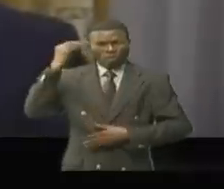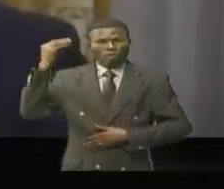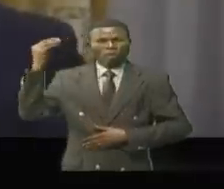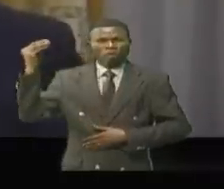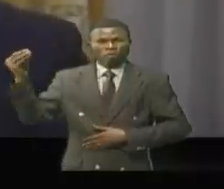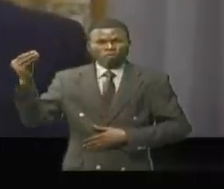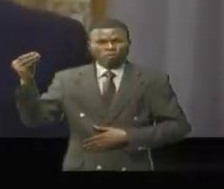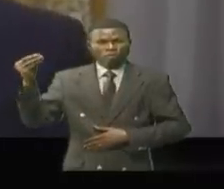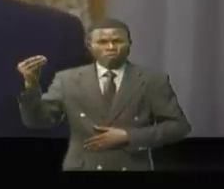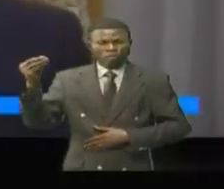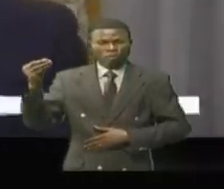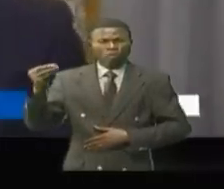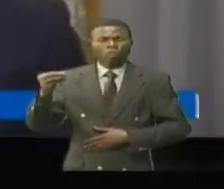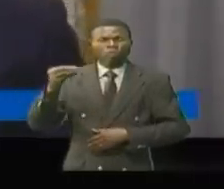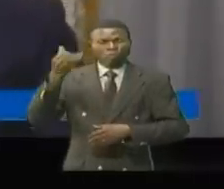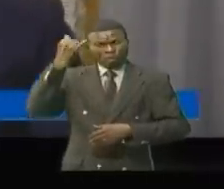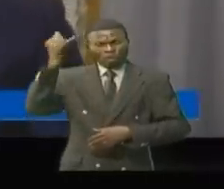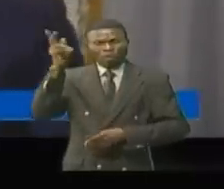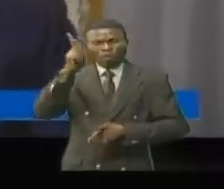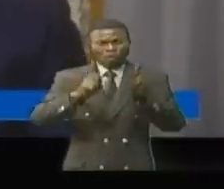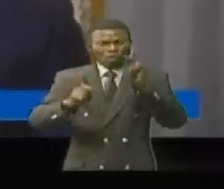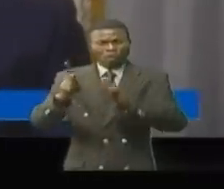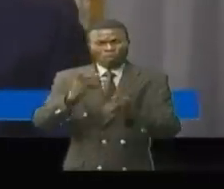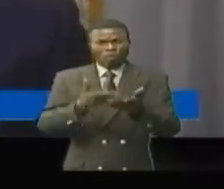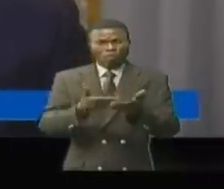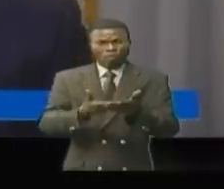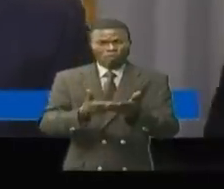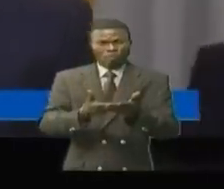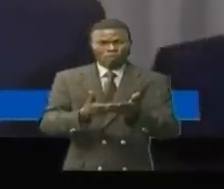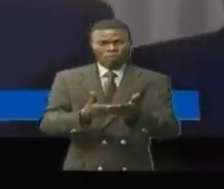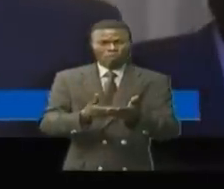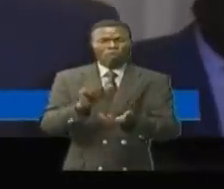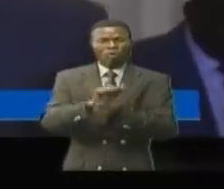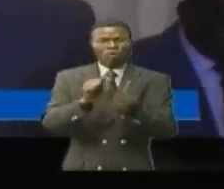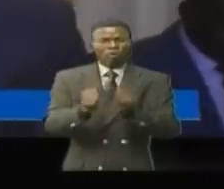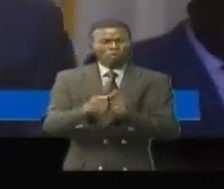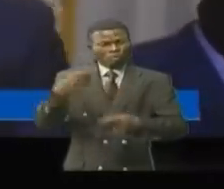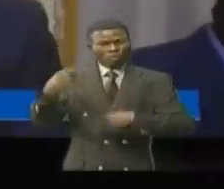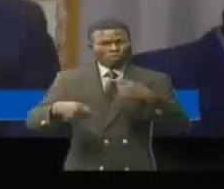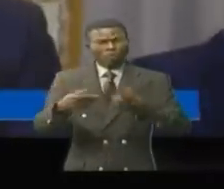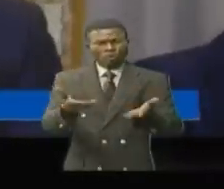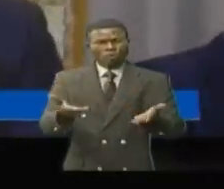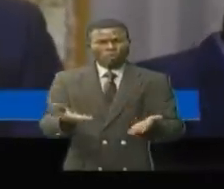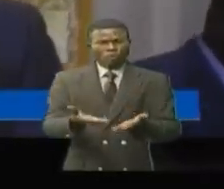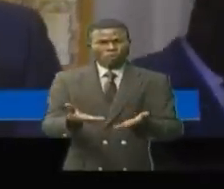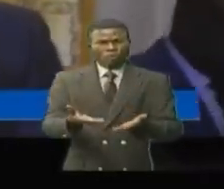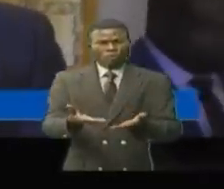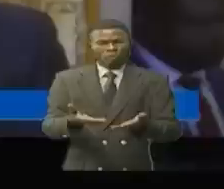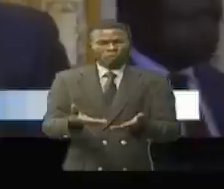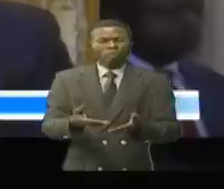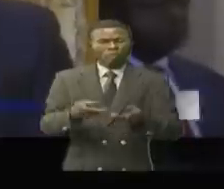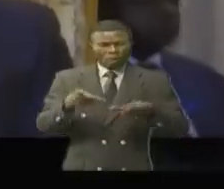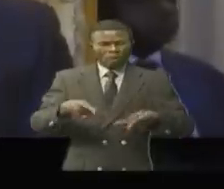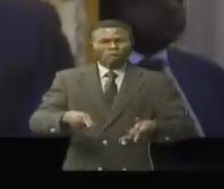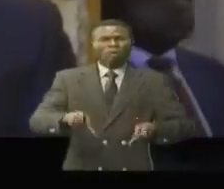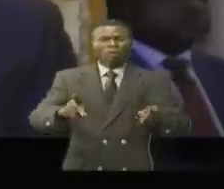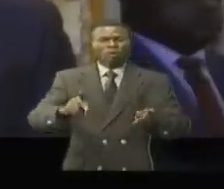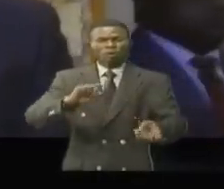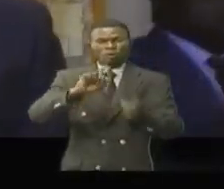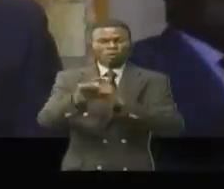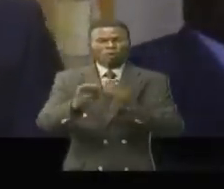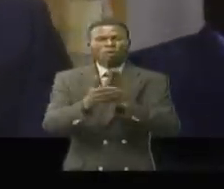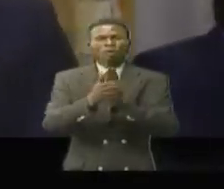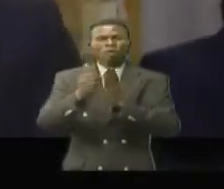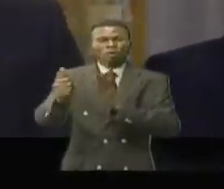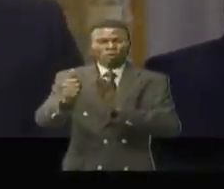dans l'échelle de nos populations sur nos discussions, mais vont permettre d'améliorer la qualité